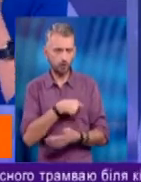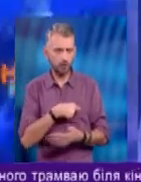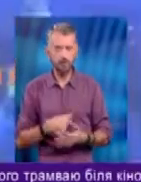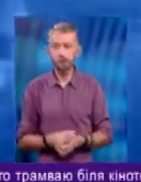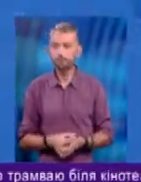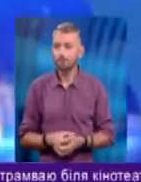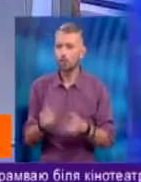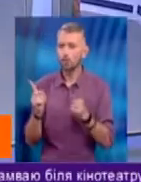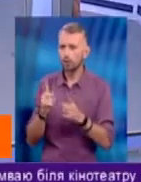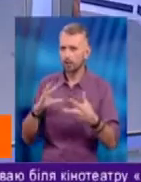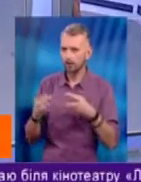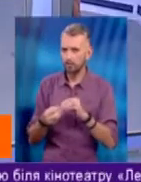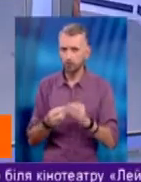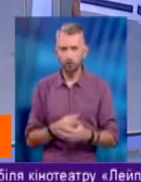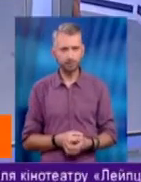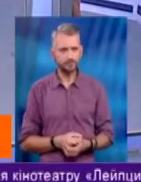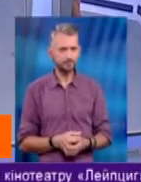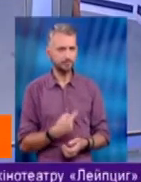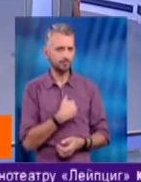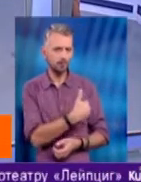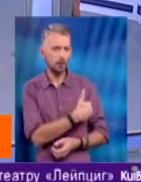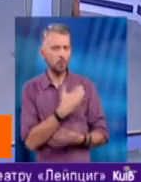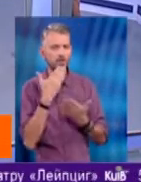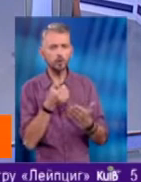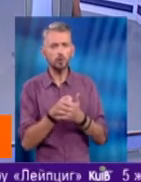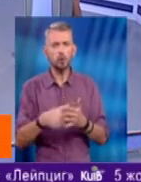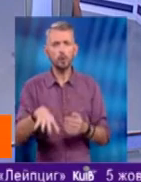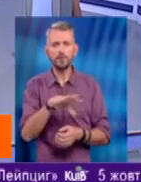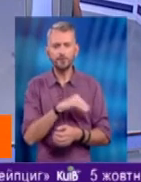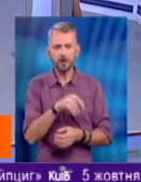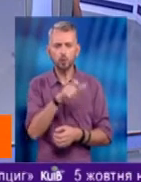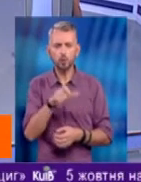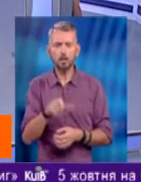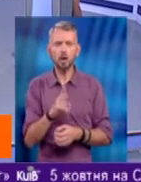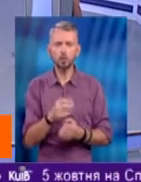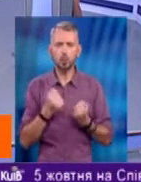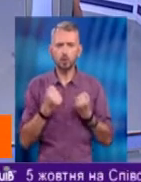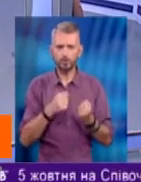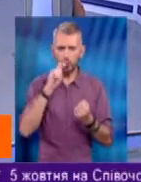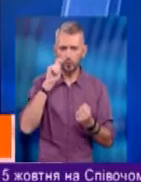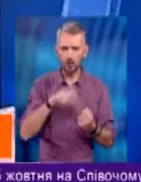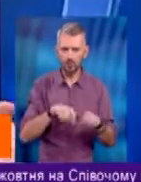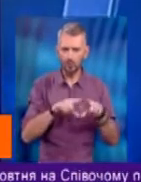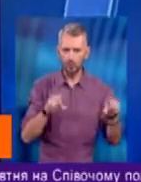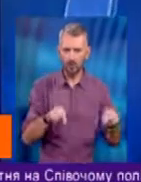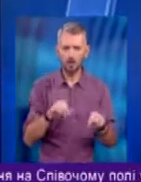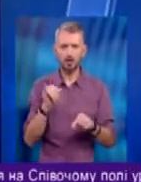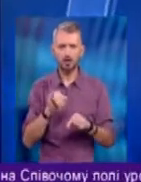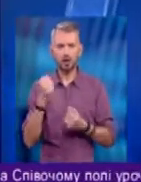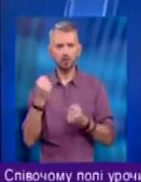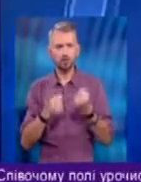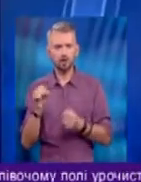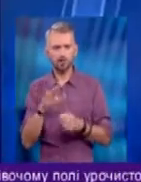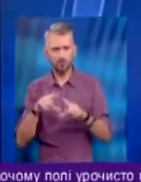Олю, коротенький підсумок. Я хочу звернутися до всіх, до людей, які їздять на українській реєстрації, на автомобілях з